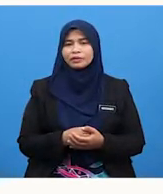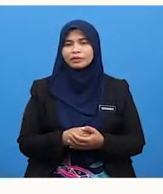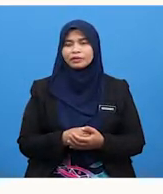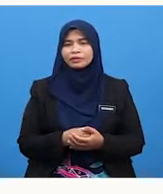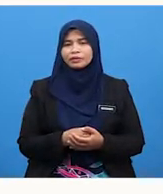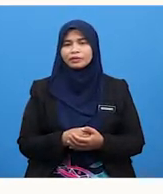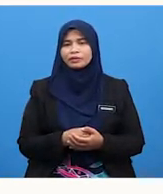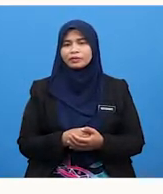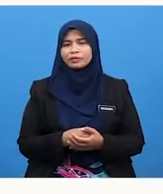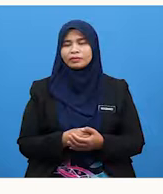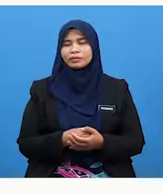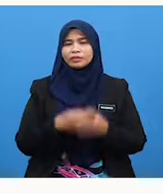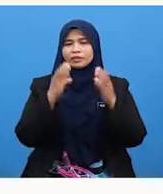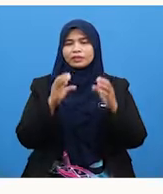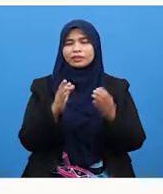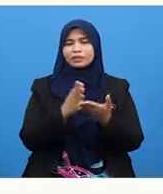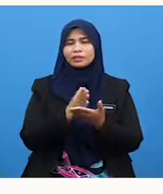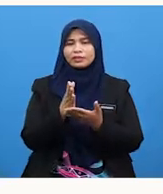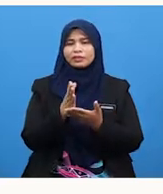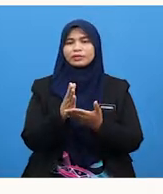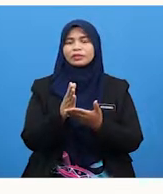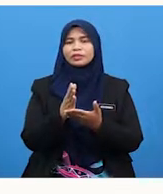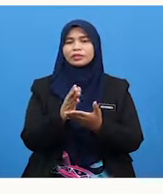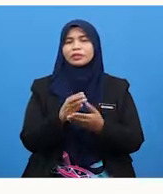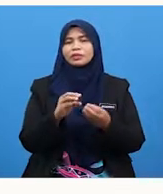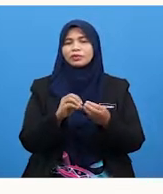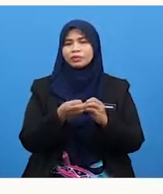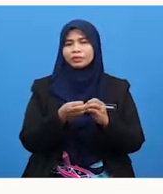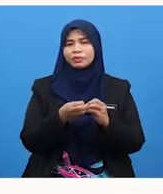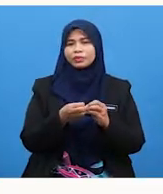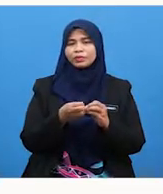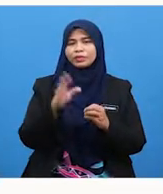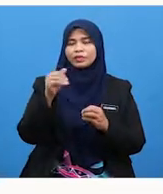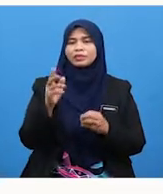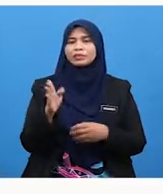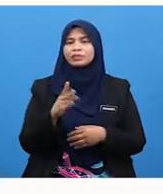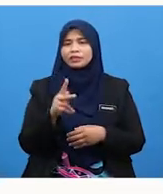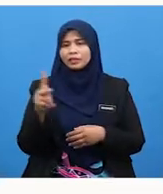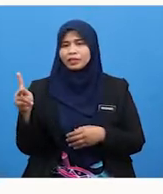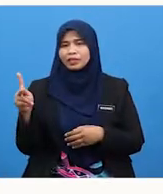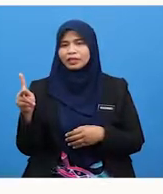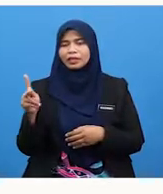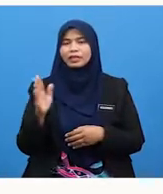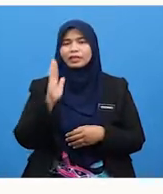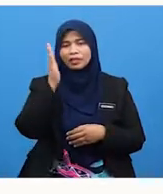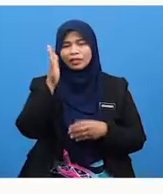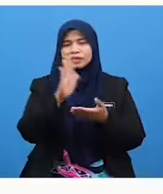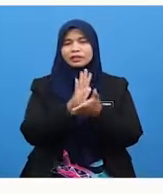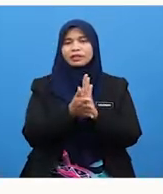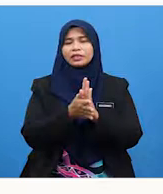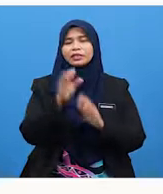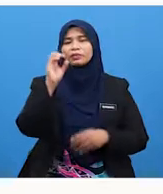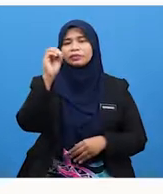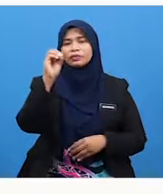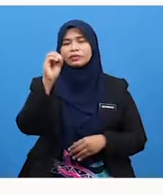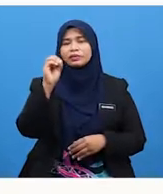sifar. Secara automatiknya, digit yang berada di sebelah kanan akan menjadi